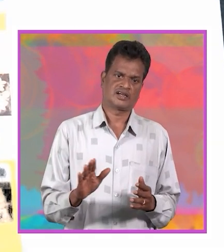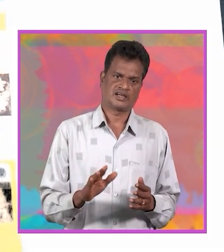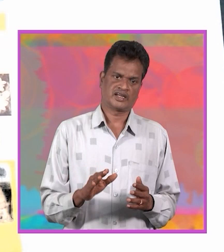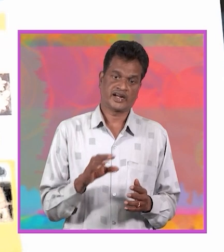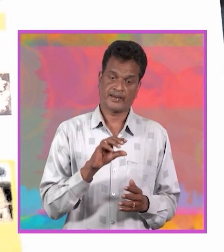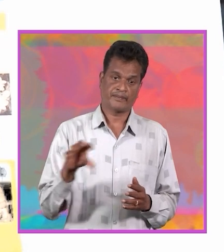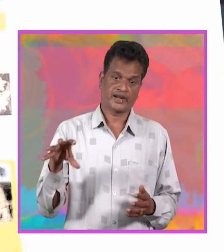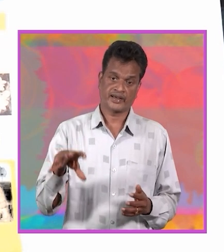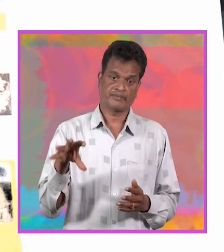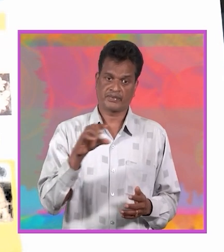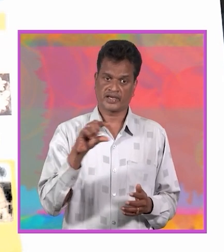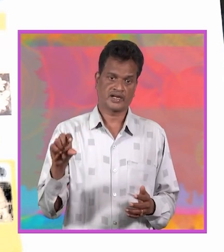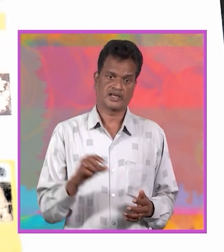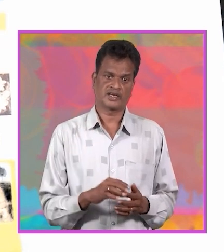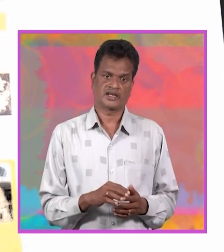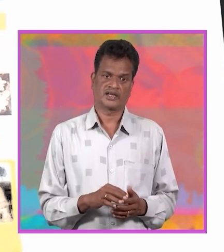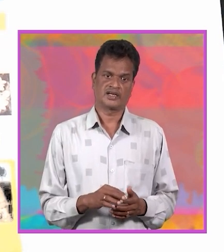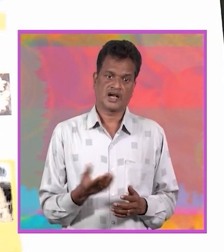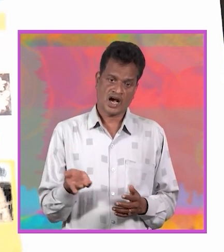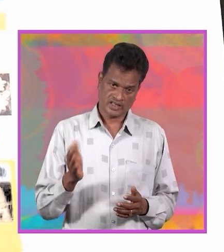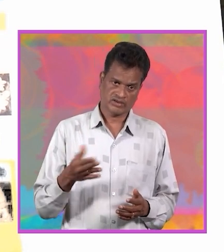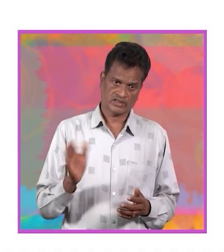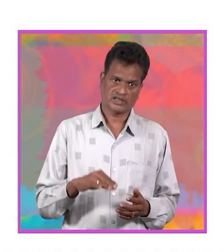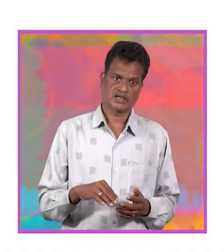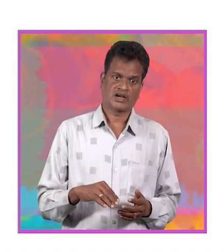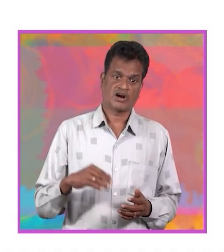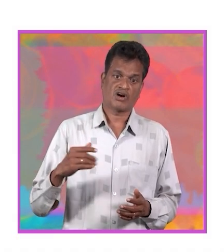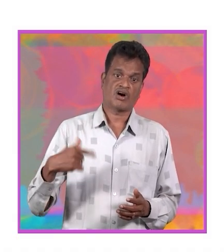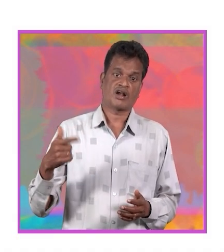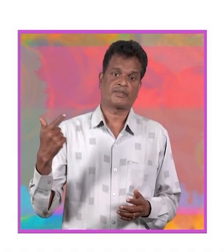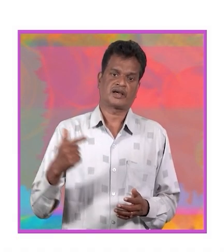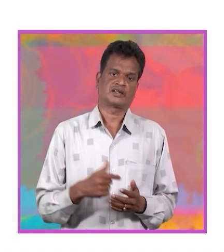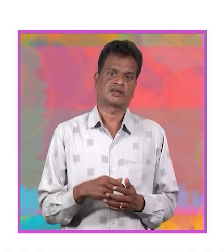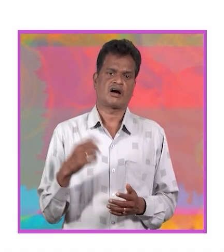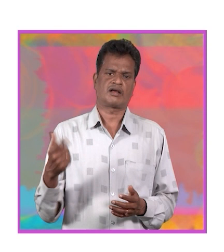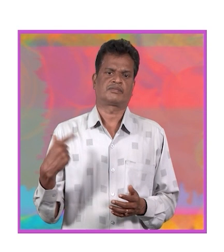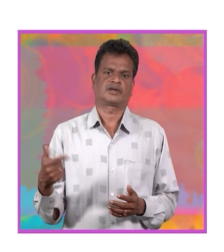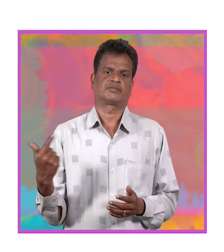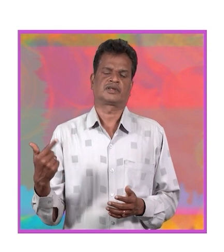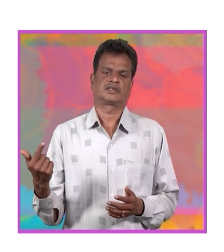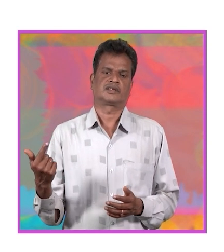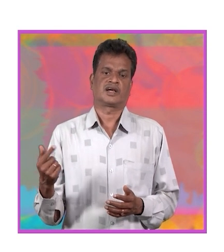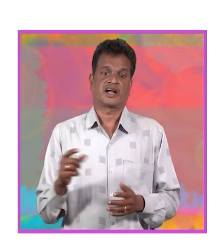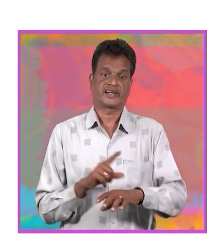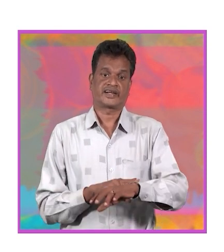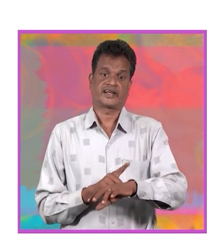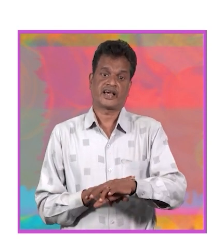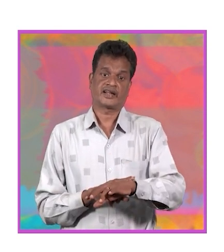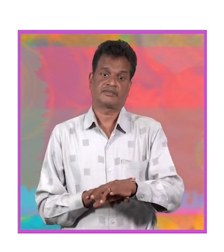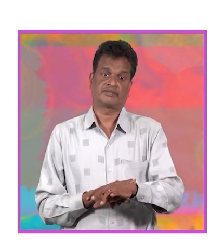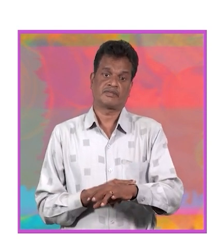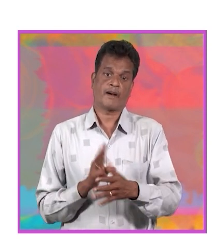அடங்கும். இடப்பெயரை தொடர்ந்து காலப்பெயர். காலம் என்பது நேரம்,